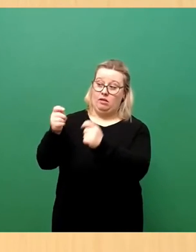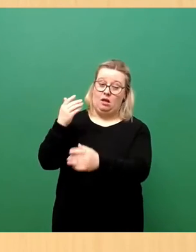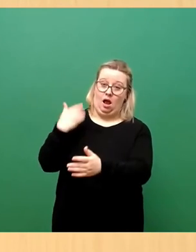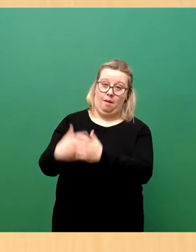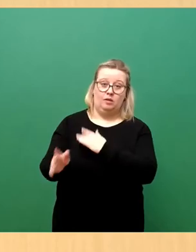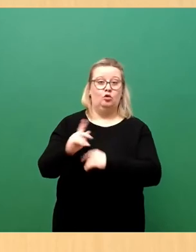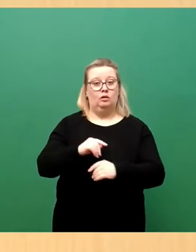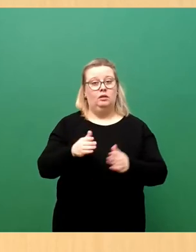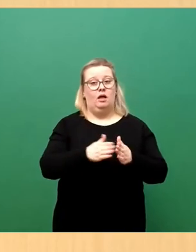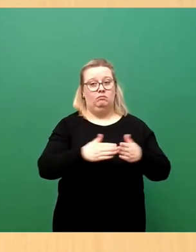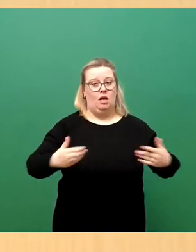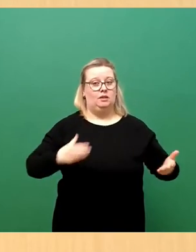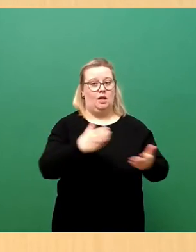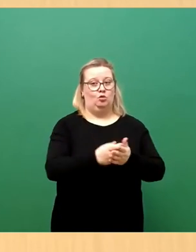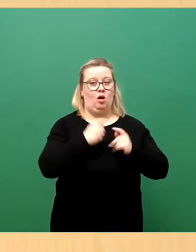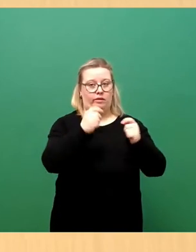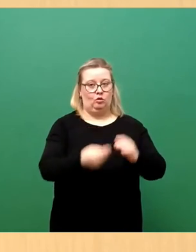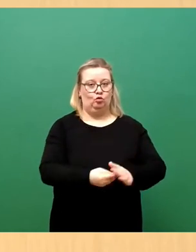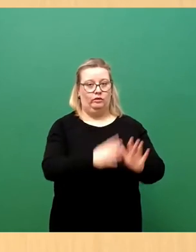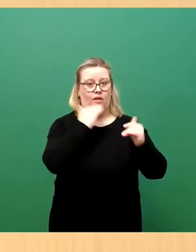interfraktionellen Ersetzungsantrag. Vielen Dank.